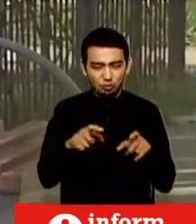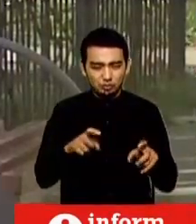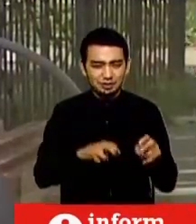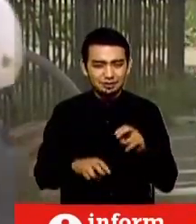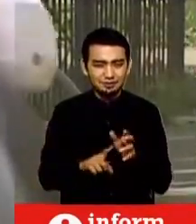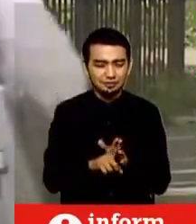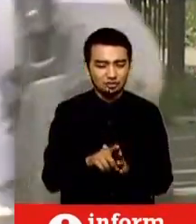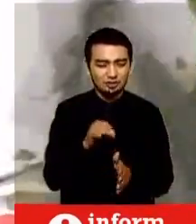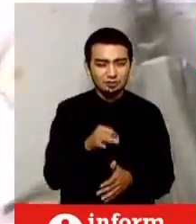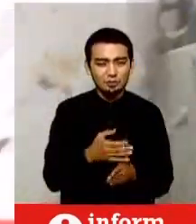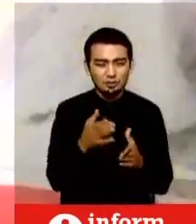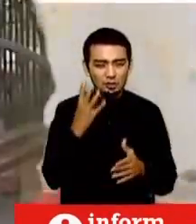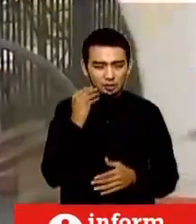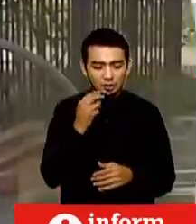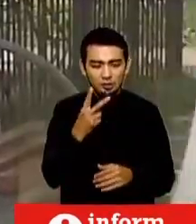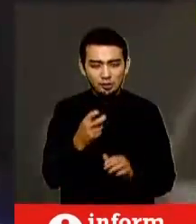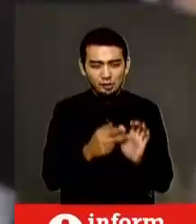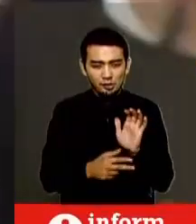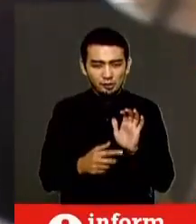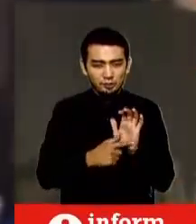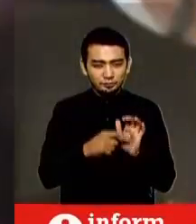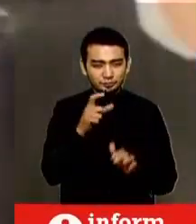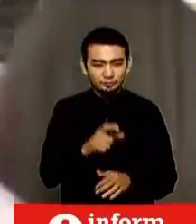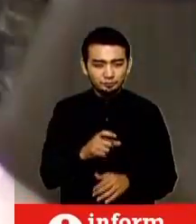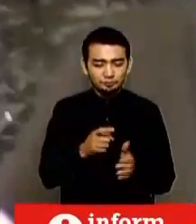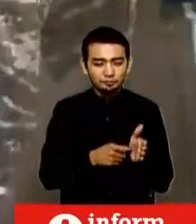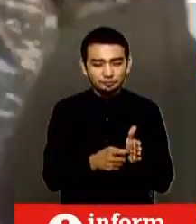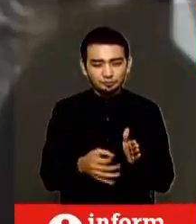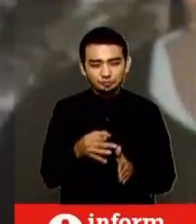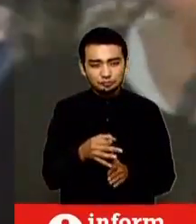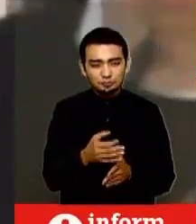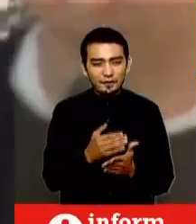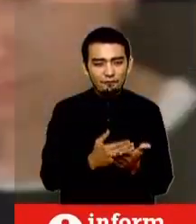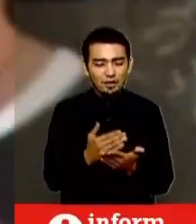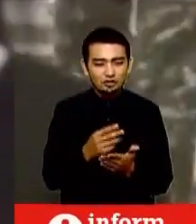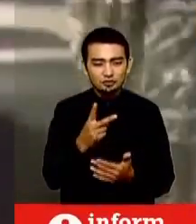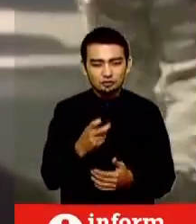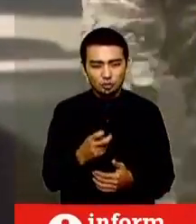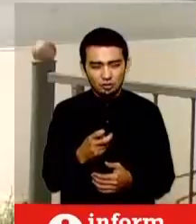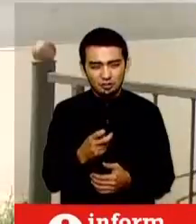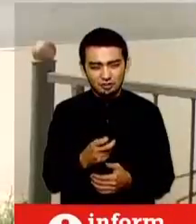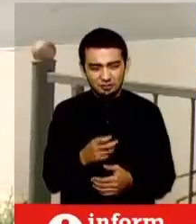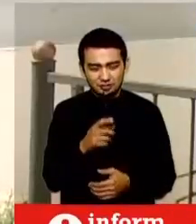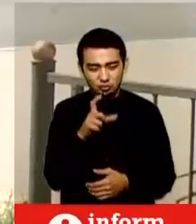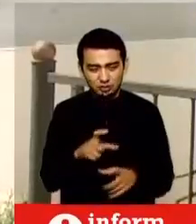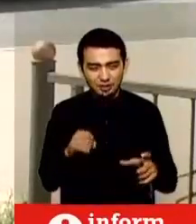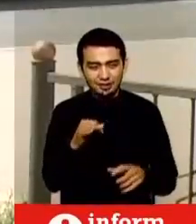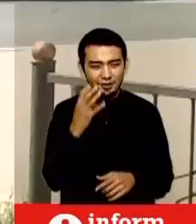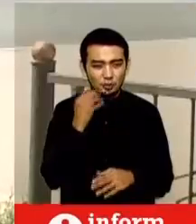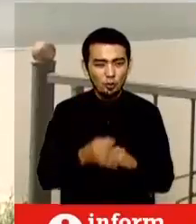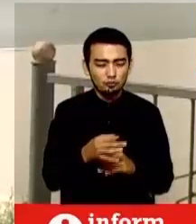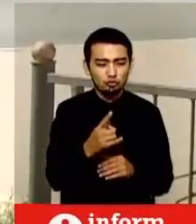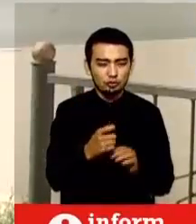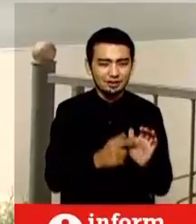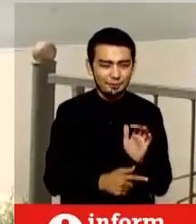Большая часть из них в Алматы – 287 человек. В Карагандинской области свыше 220 граждан. В Алматинской – почти 170.